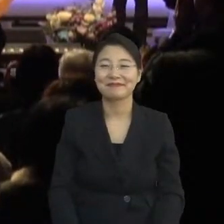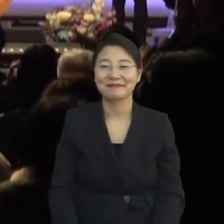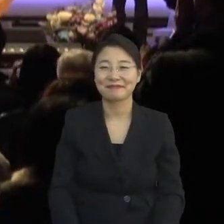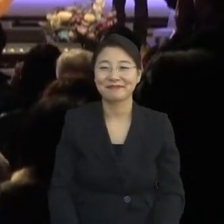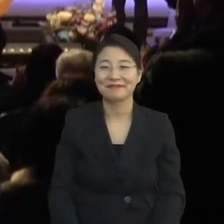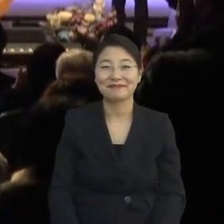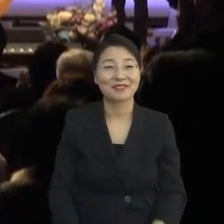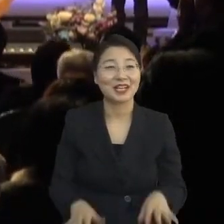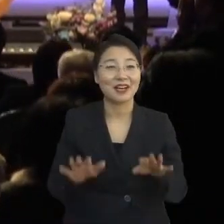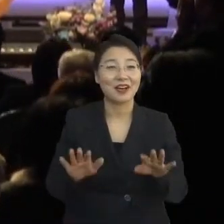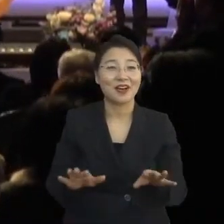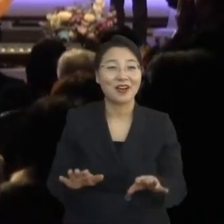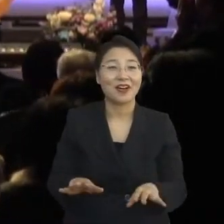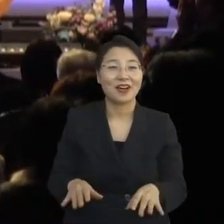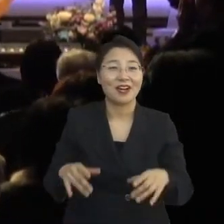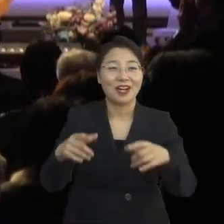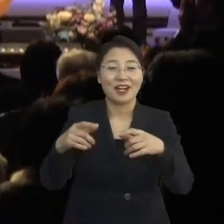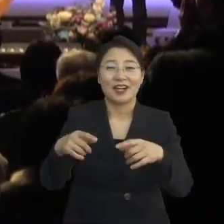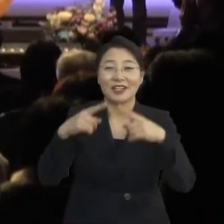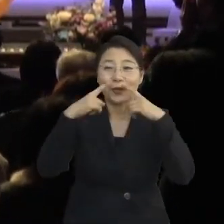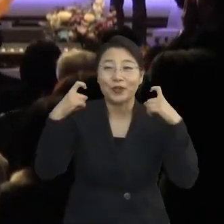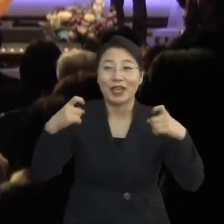네, 오늘 이필용 구청장님